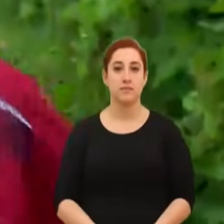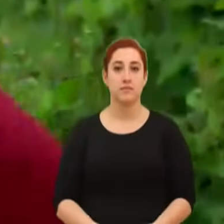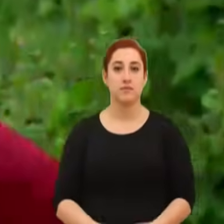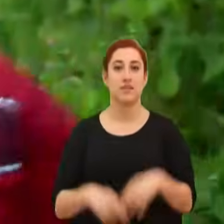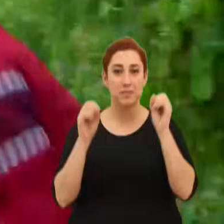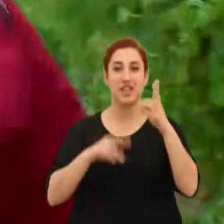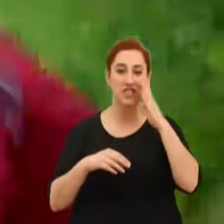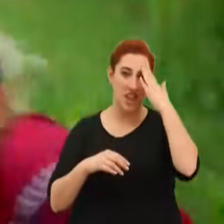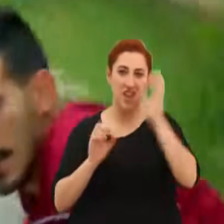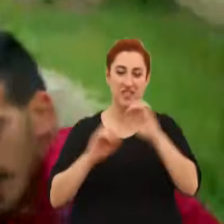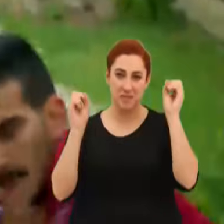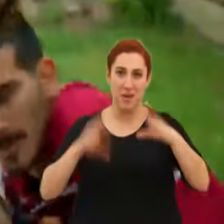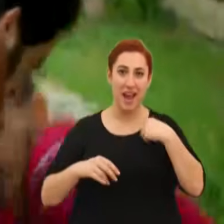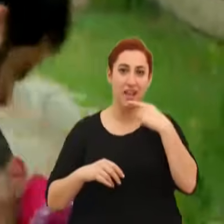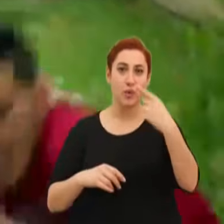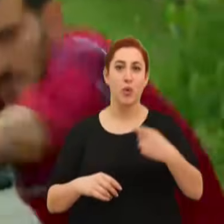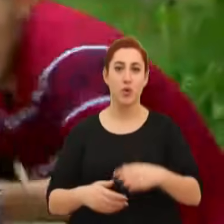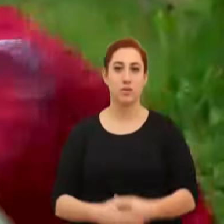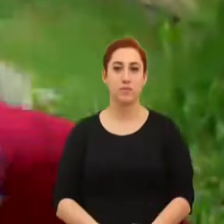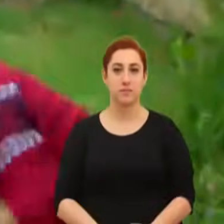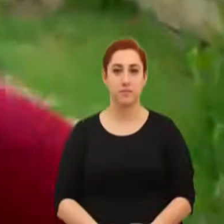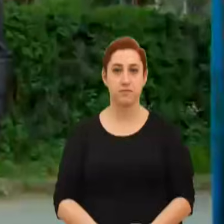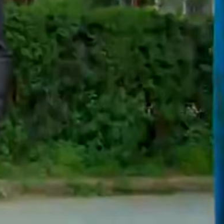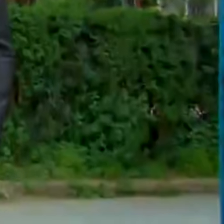Ya sen ulan şerefsiz. Bırak diyorum.